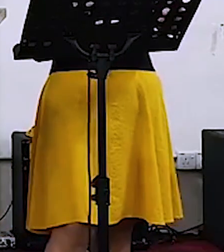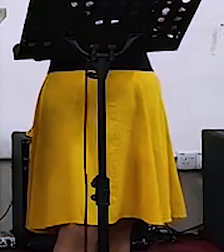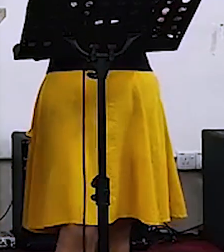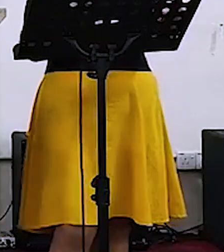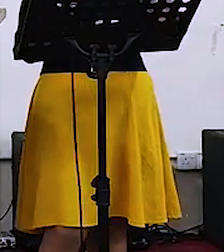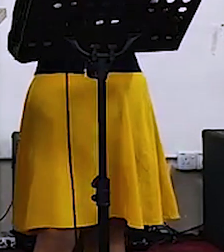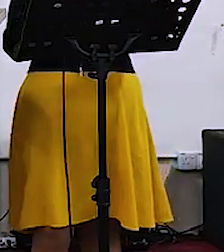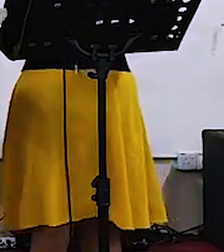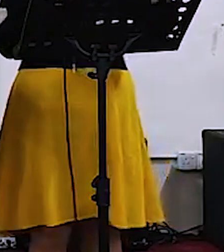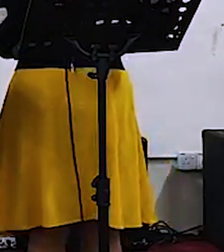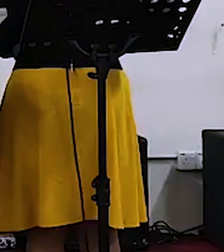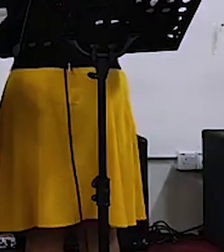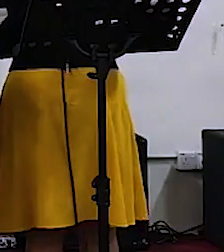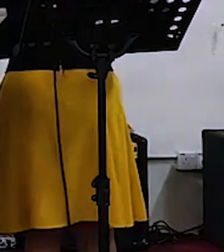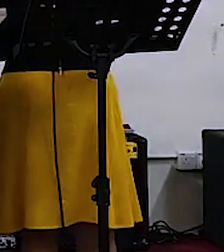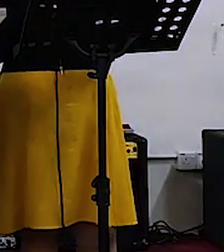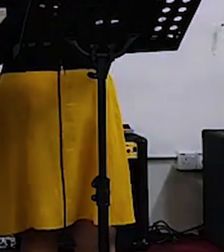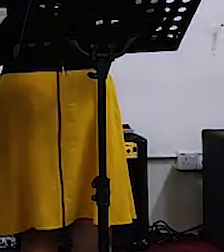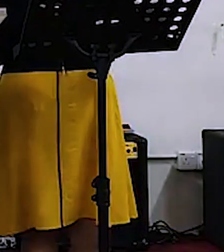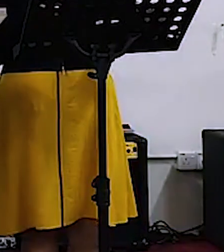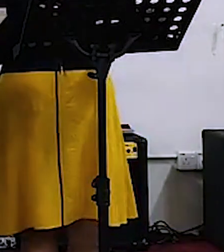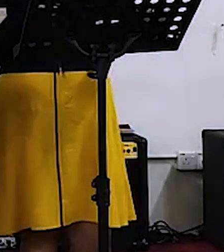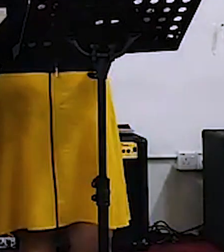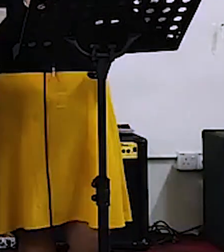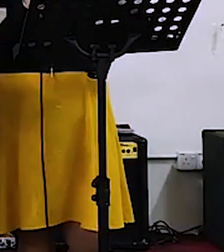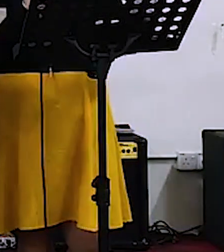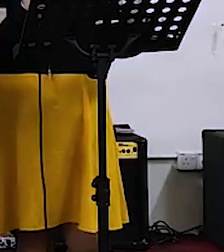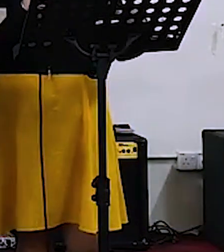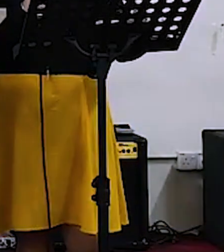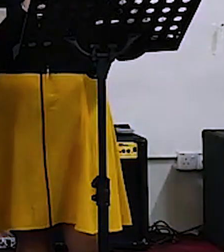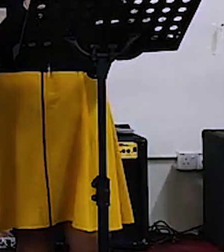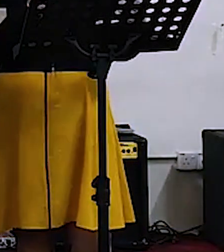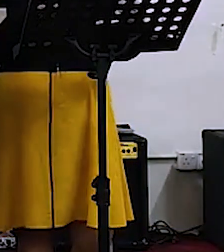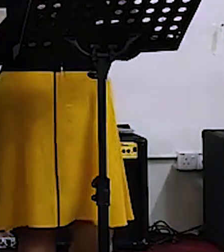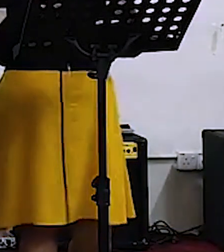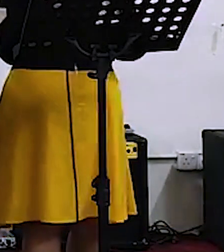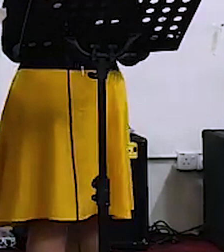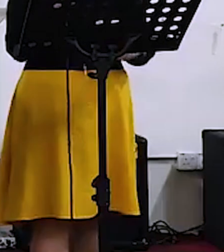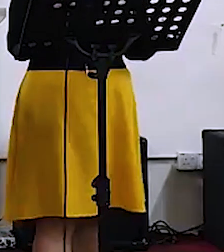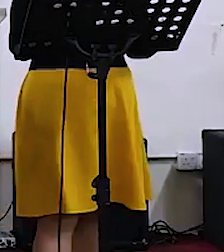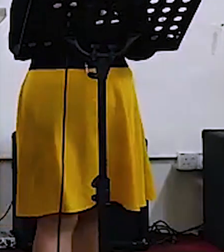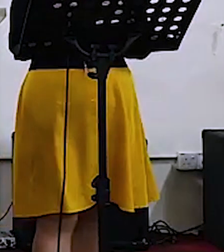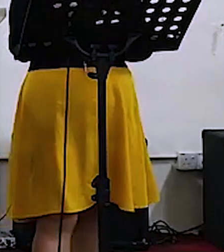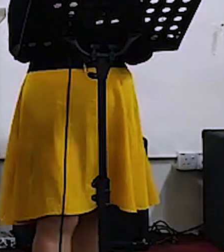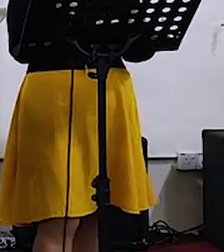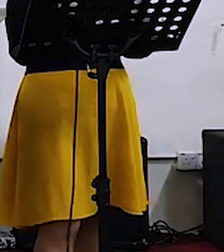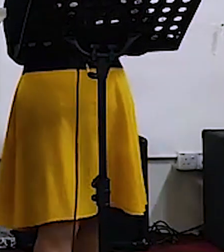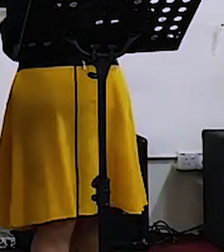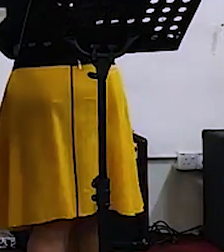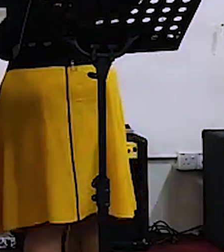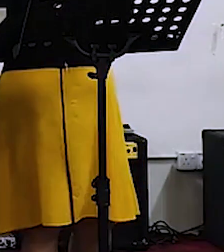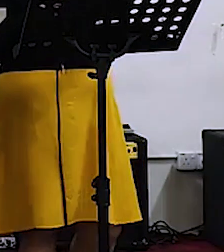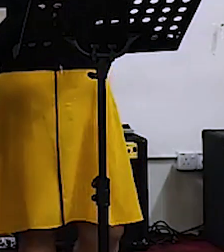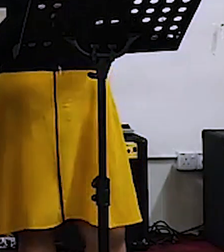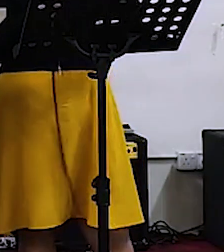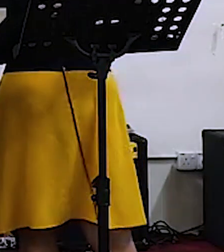系。所以当我们有这个关系的时候呢，神给我们的那个恩典呢是完美的。所以所谓的这个恩典呢，就是我们得